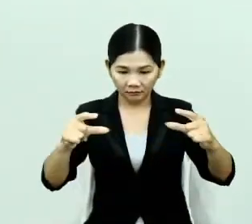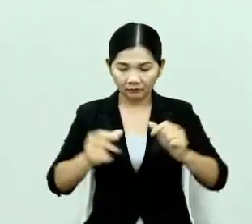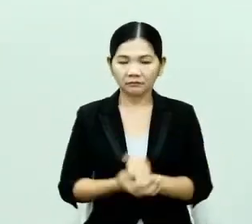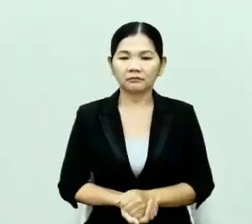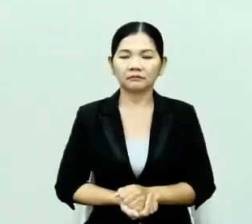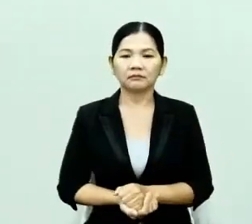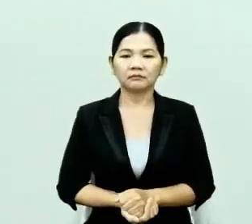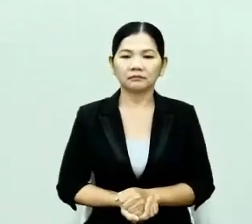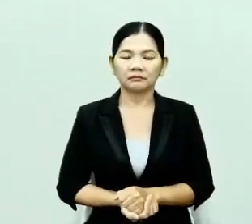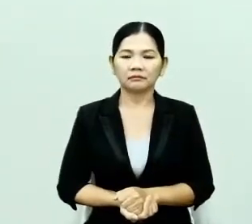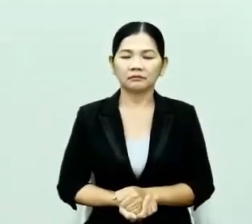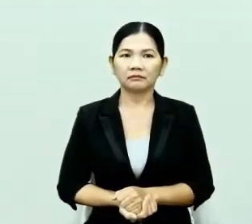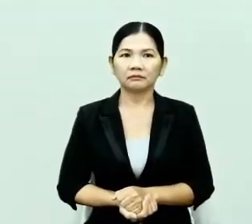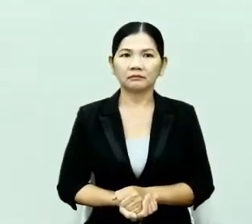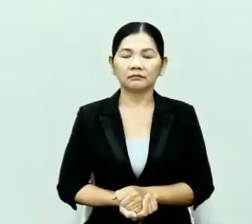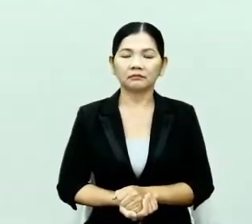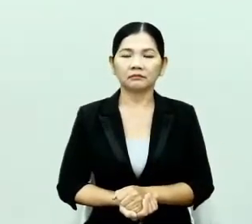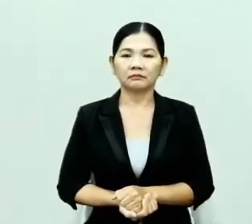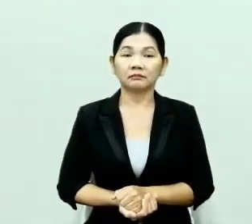ត